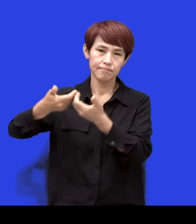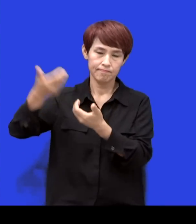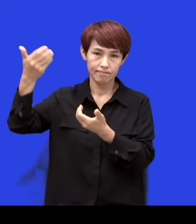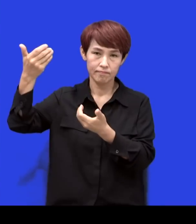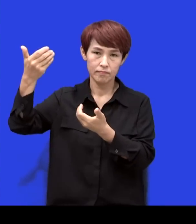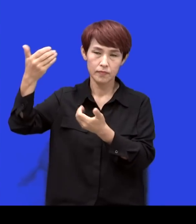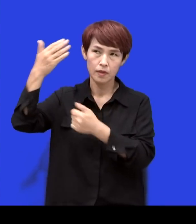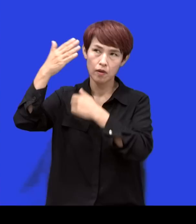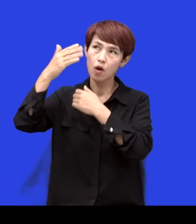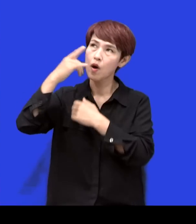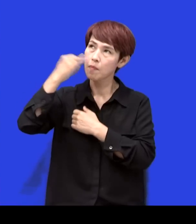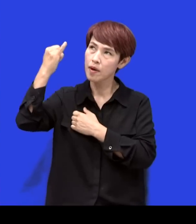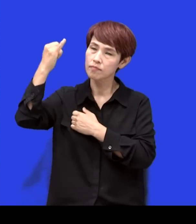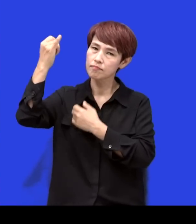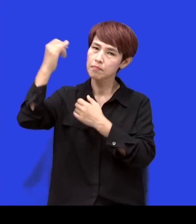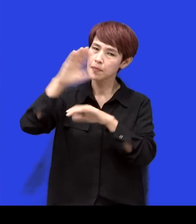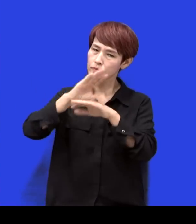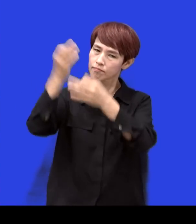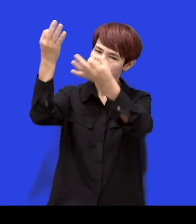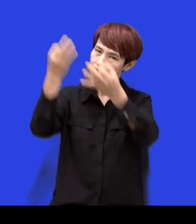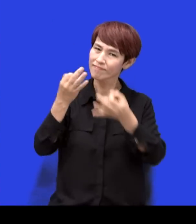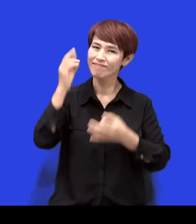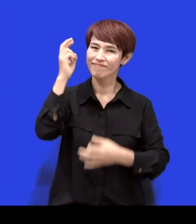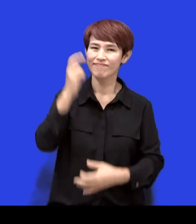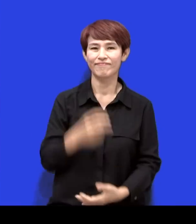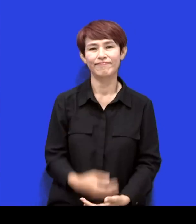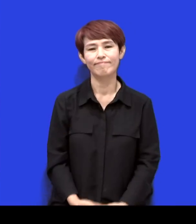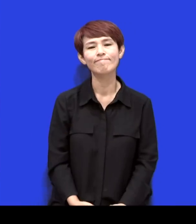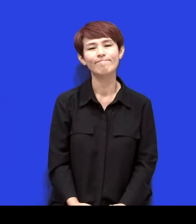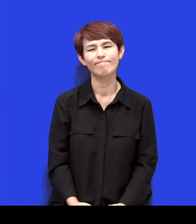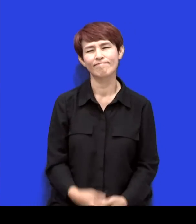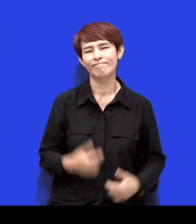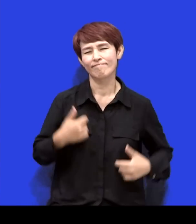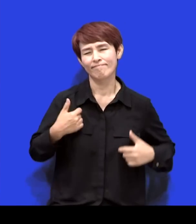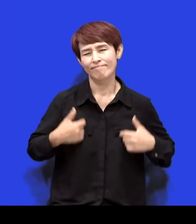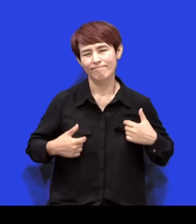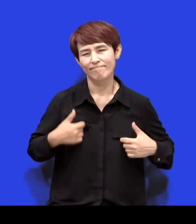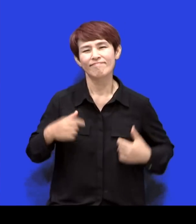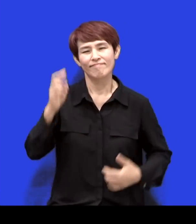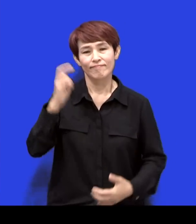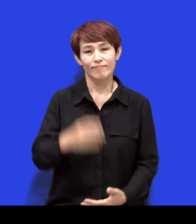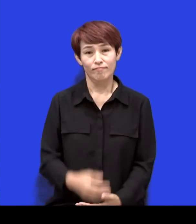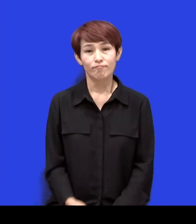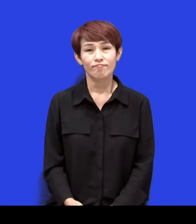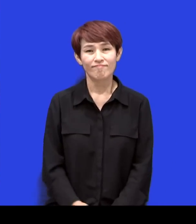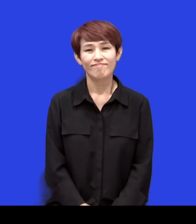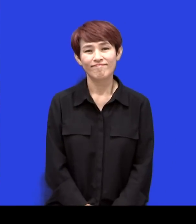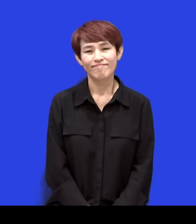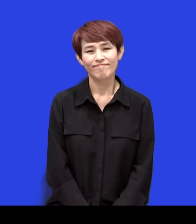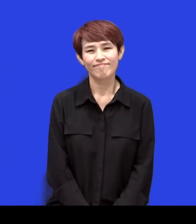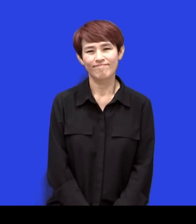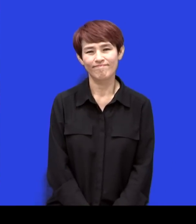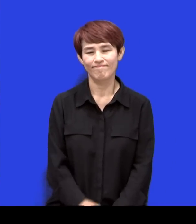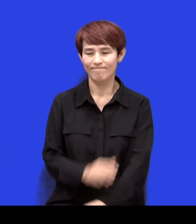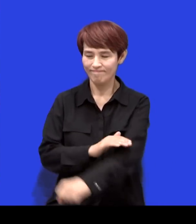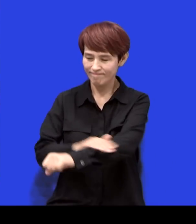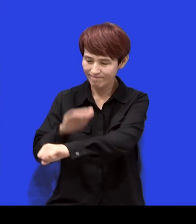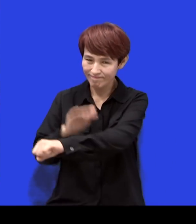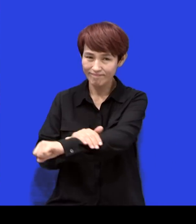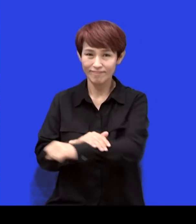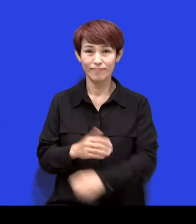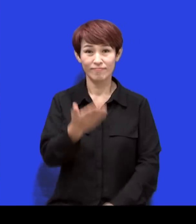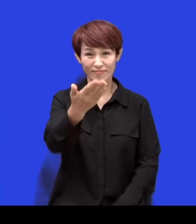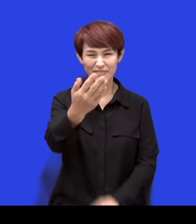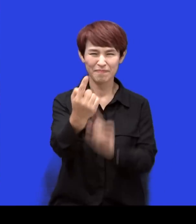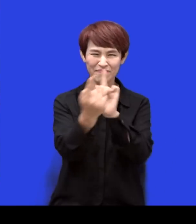하늘나라에서도 이걸 보고 계실 겁니다. 그럼요. 네. 얼마나 기뻐하시겠어요. 그래서 나와야 됐어요. 예. 네, 잘하셨네요. 어머니 저 덕분에.